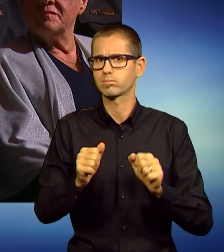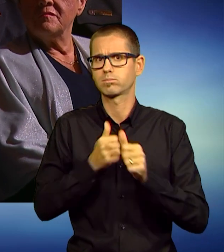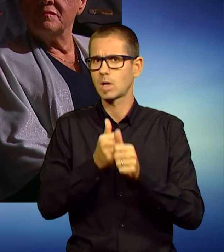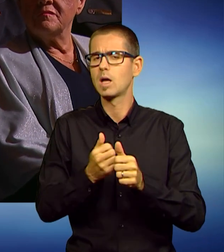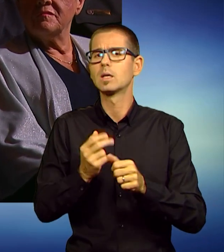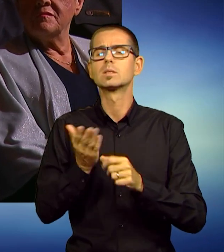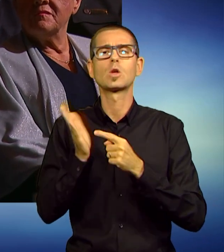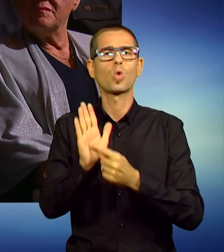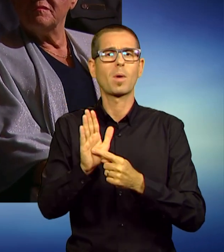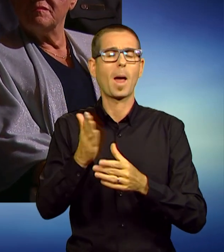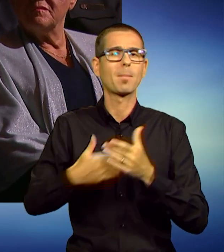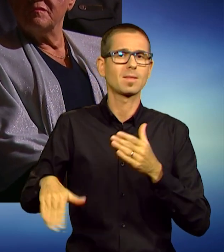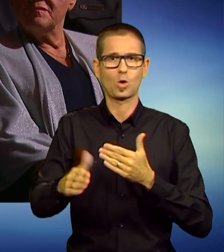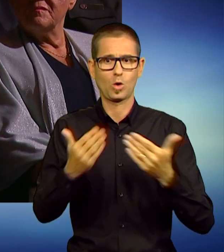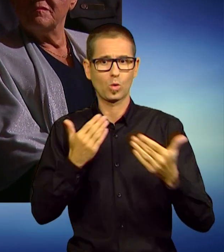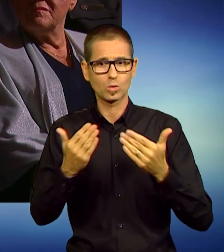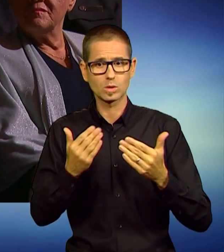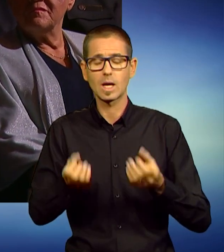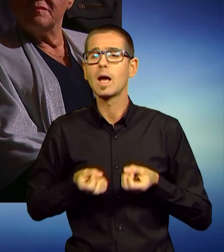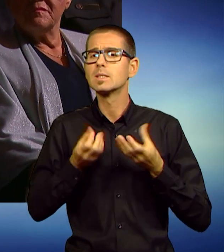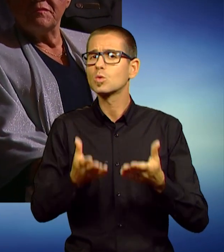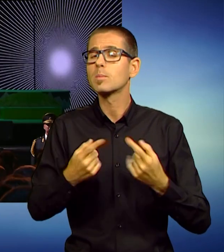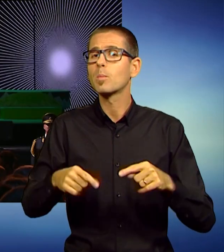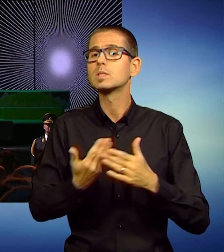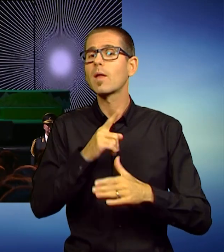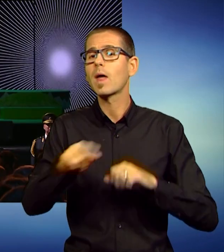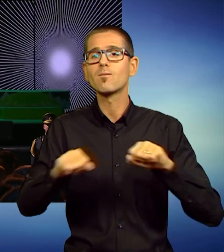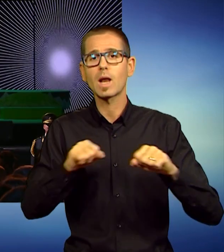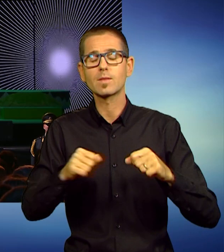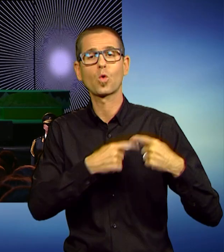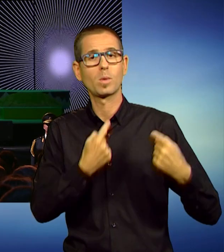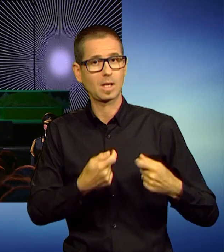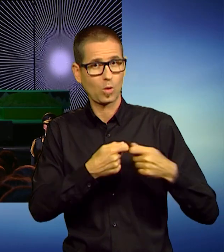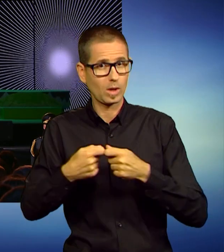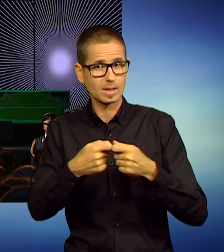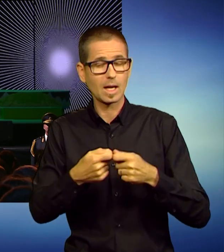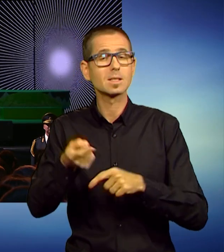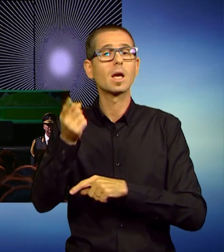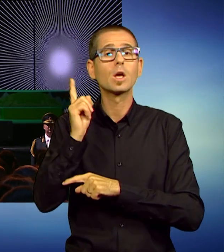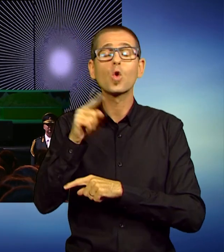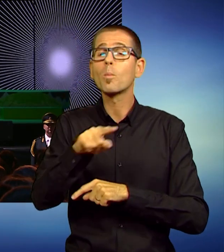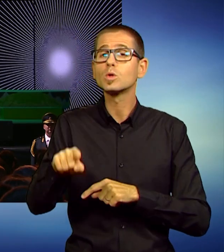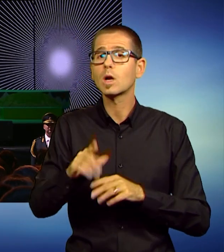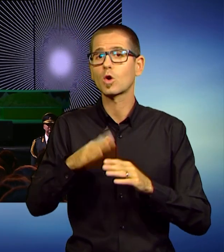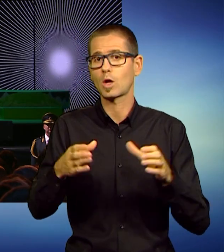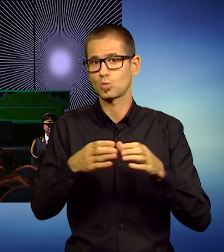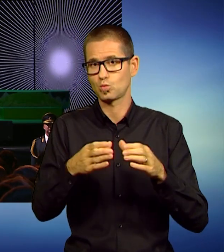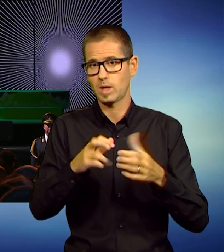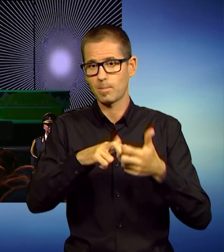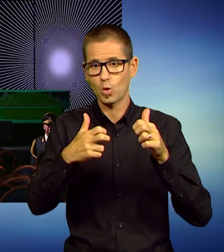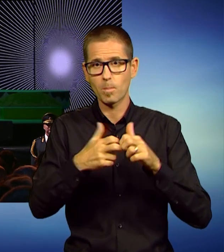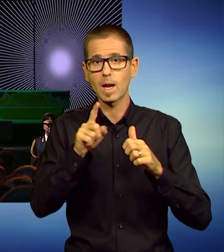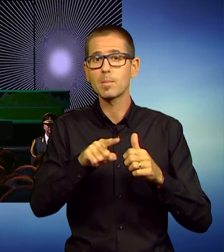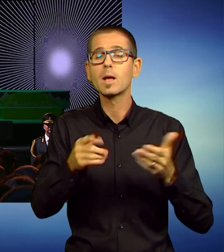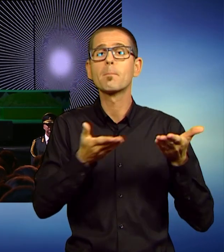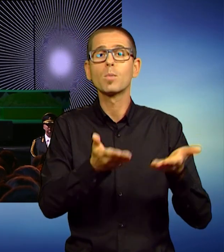odnosih. Zavzemamo se za nevladne in humanitarne organizacije, ki opozarjajo na družbene probleme in ponudijo